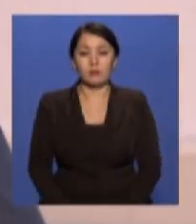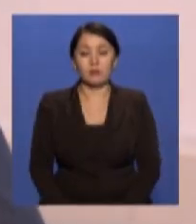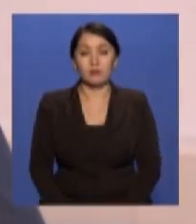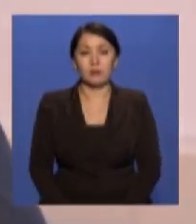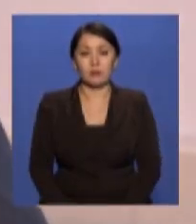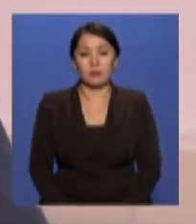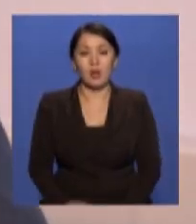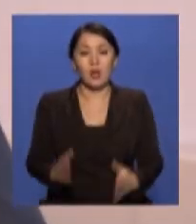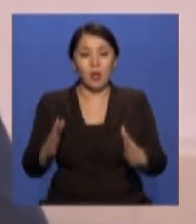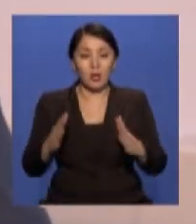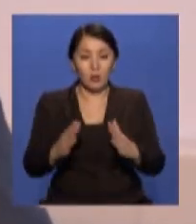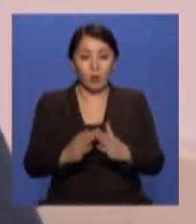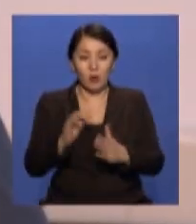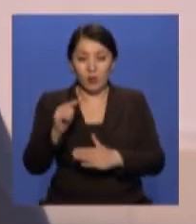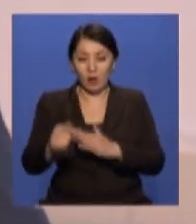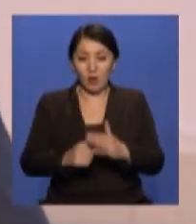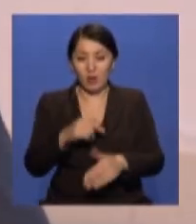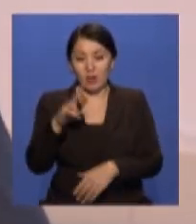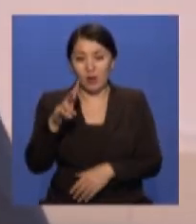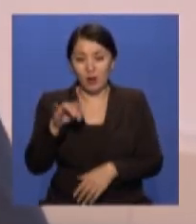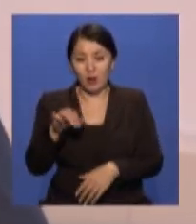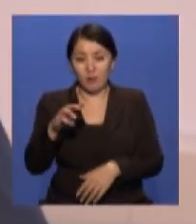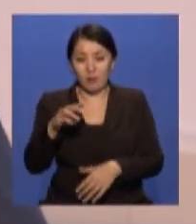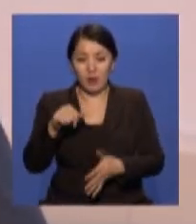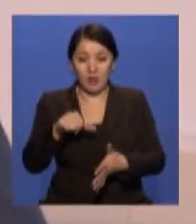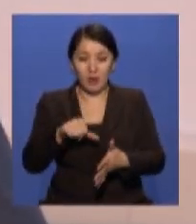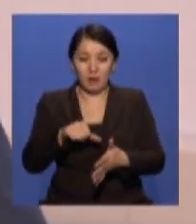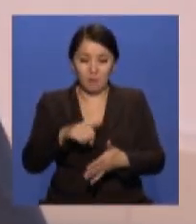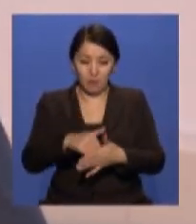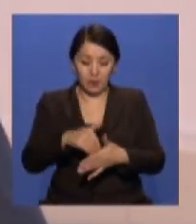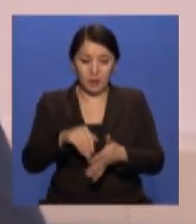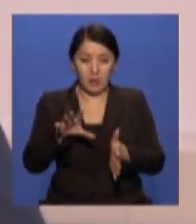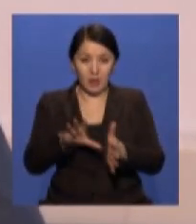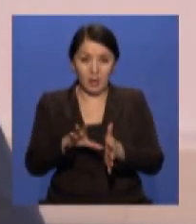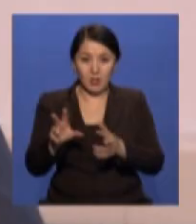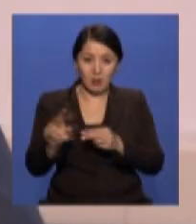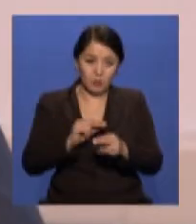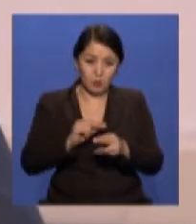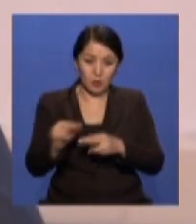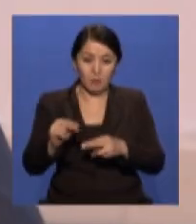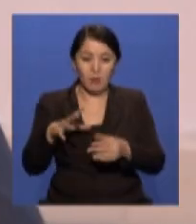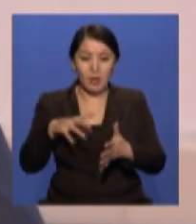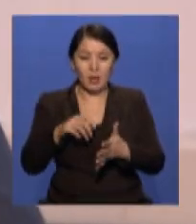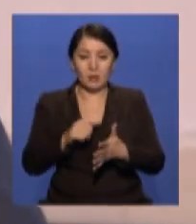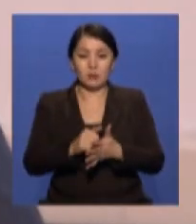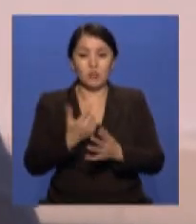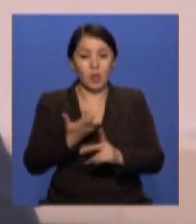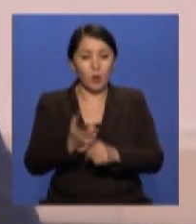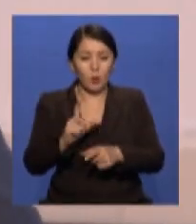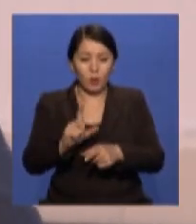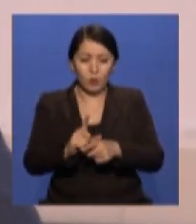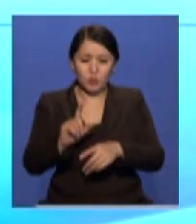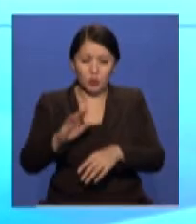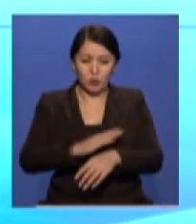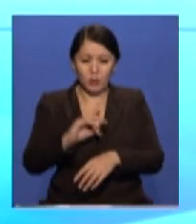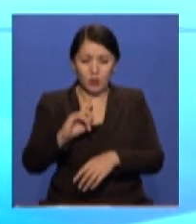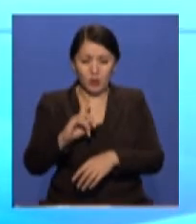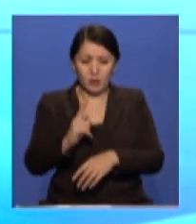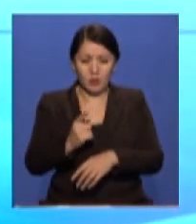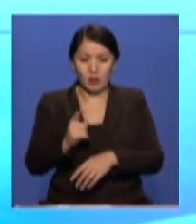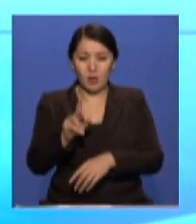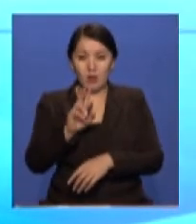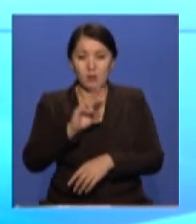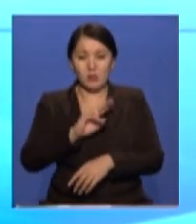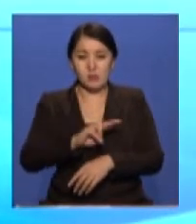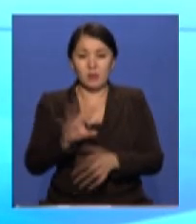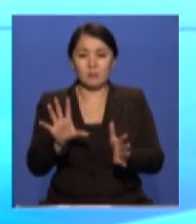мы имеем право тогда финансировать линии также, да? Они бесхоз, но здесь можно, пока их бесхозом признают, говорят, то же самое, это